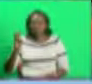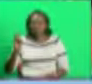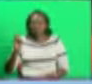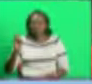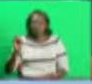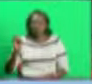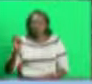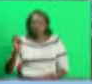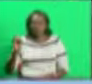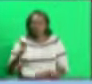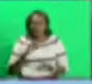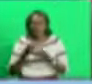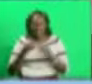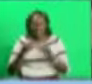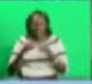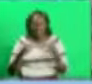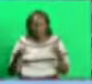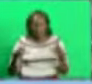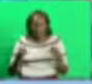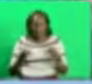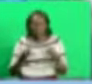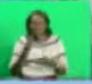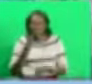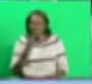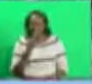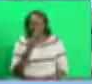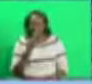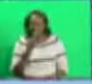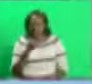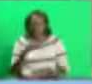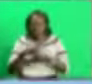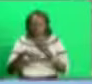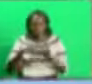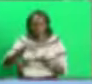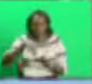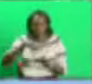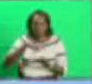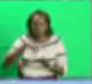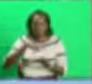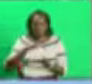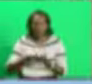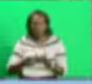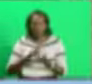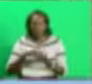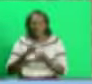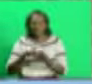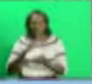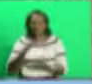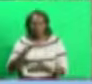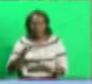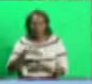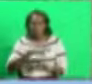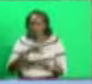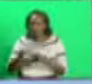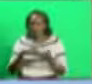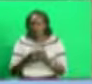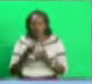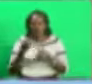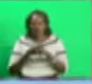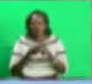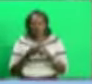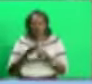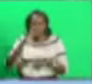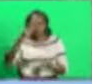waya white powder una mix na resin glue unaipaka yote kutoka chini mpaka